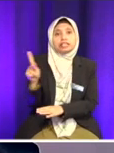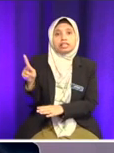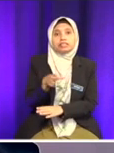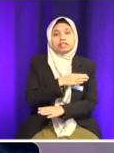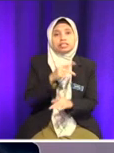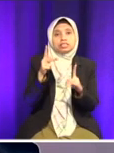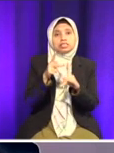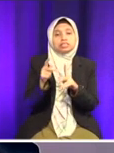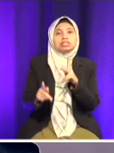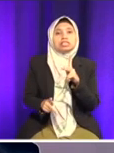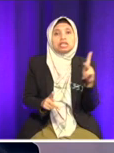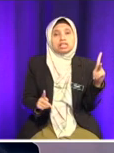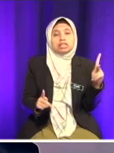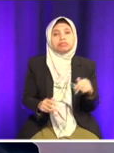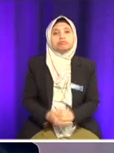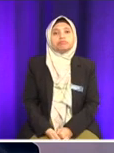kiri